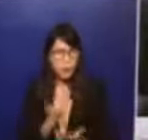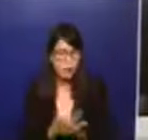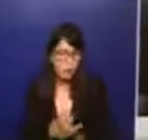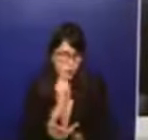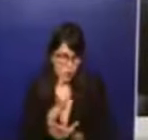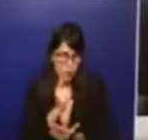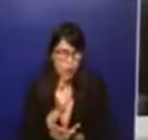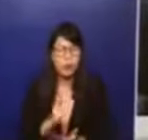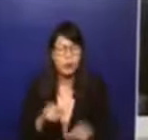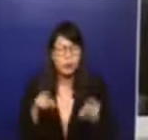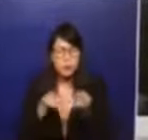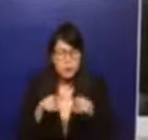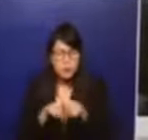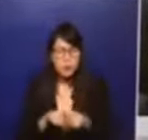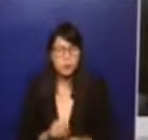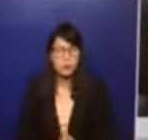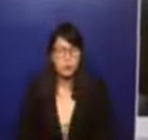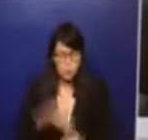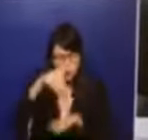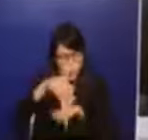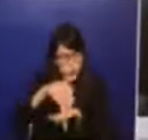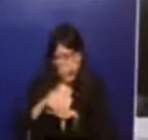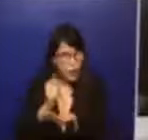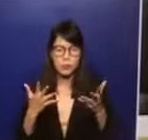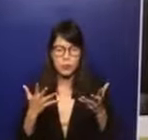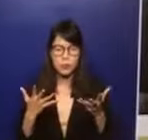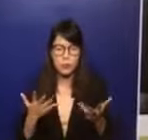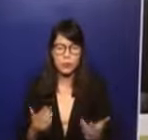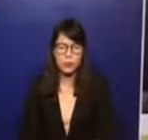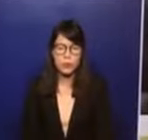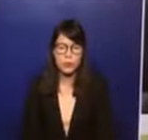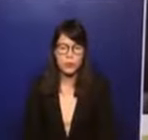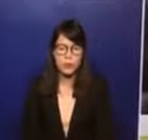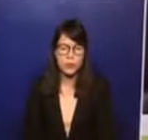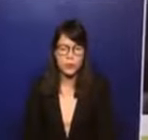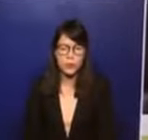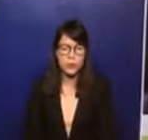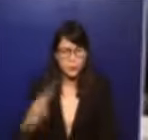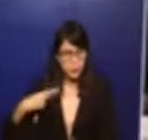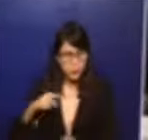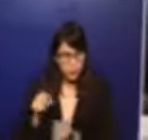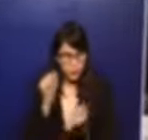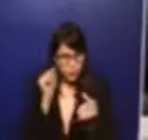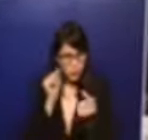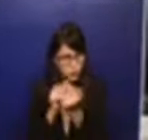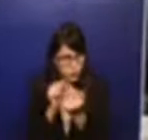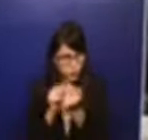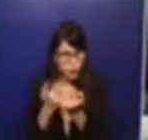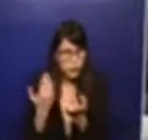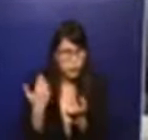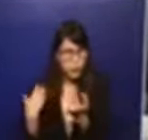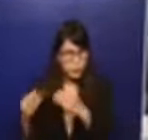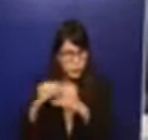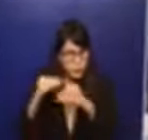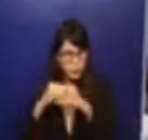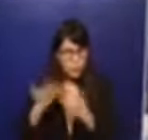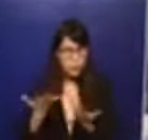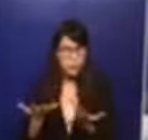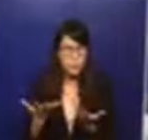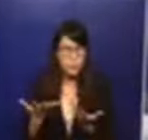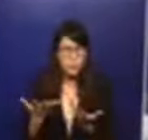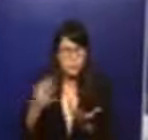ำค่าไฟเองต้องจ่ายค่าส่วนกลางด้วยแล้วท่านให้ผลประโยชน์ทับซ้อนกันหรือเปล่ากองทั